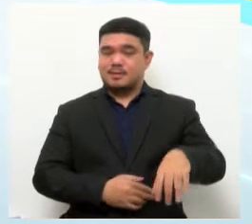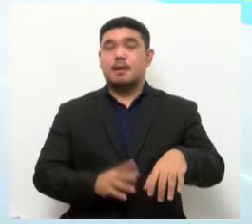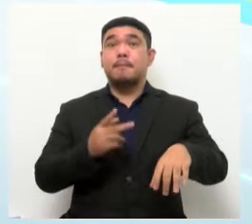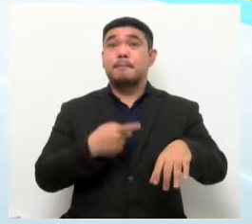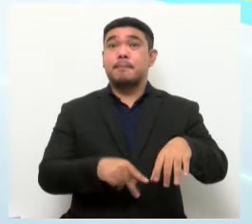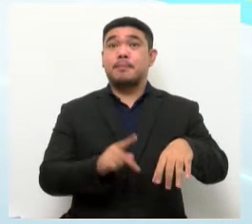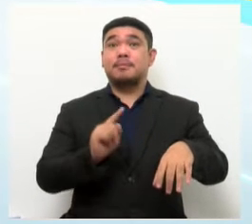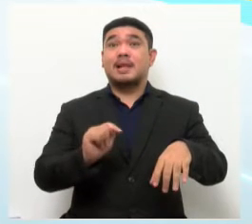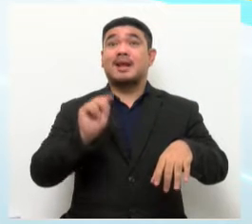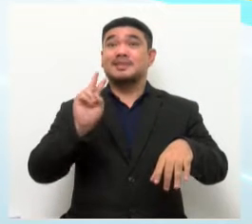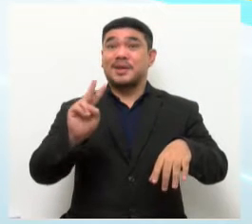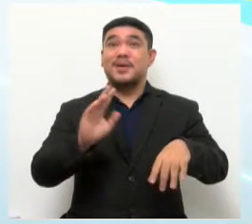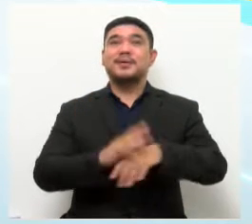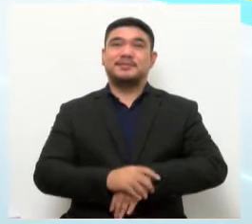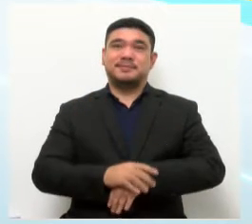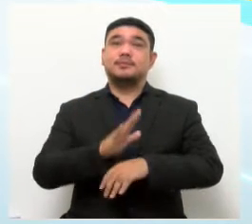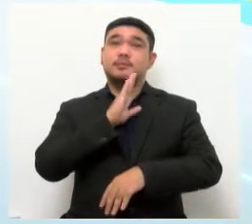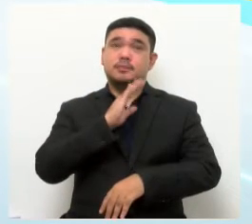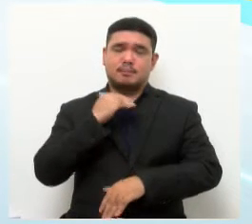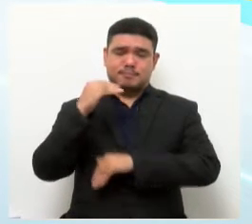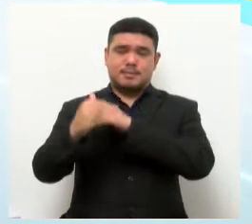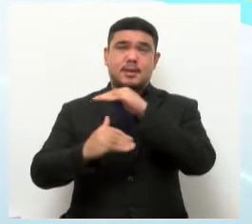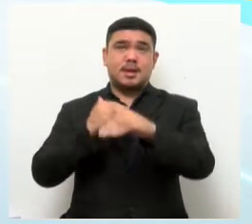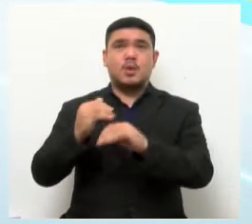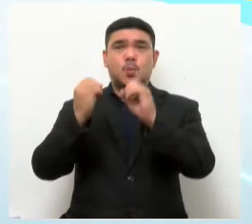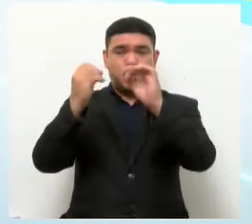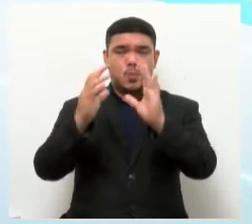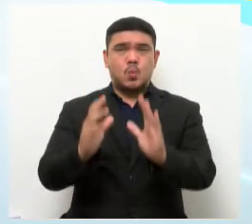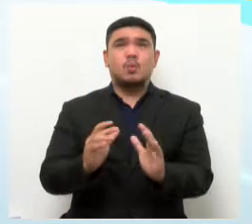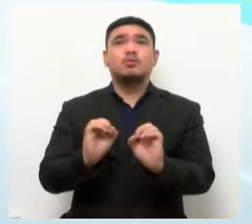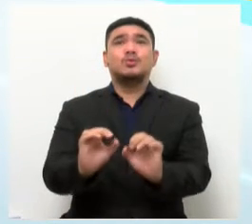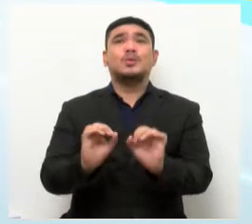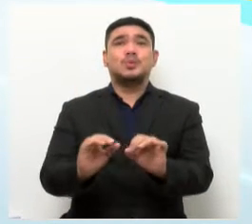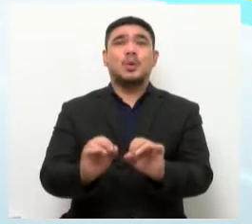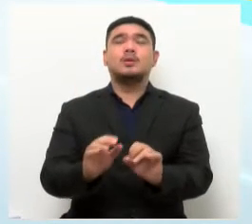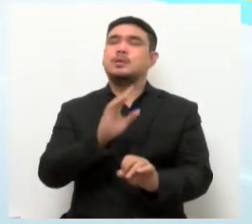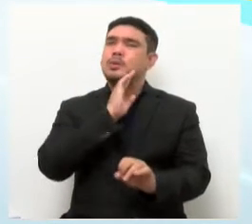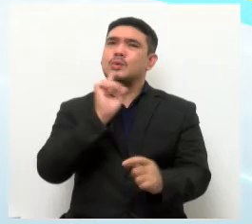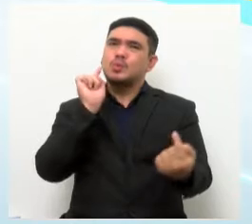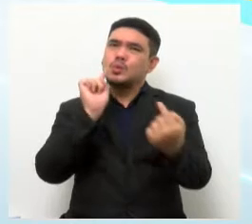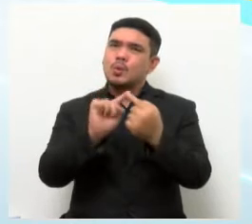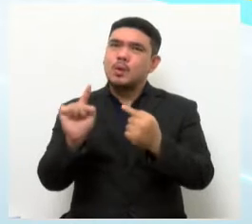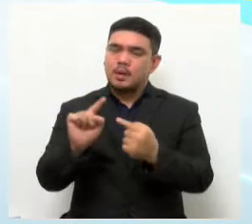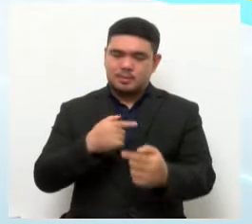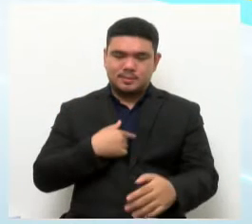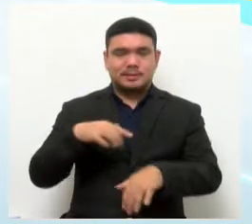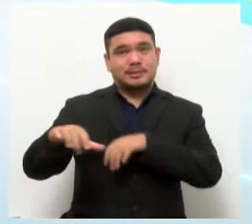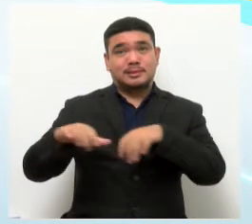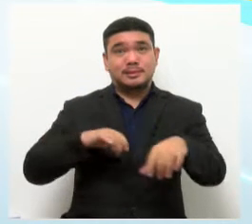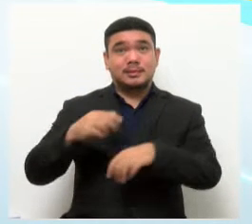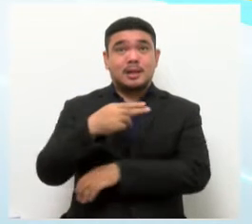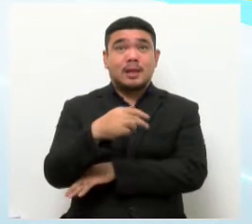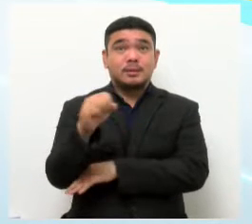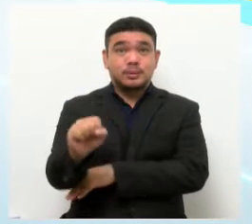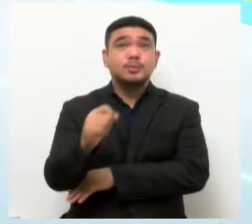มศึกษาตากเขต2มากๆเลยนะคะกับการพัฒนาให้ครูผู้สอนเนี่ยเขาได้มีความรู้เกี่ยวกับการขับเคลื่อนการจัดการศึกษาโดยเฉพาะอย่